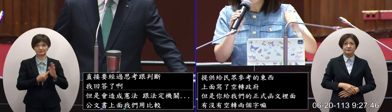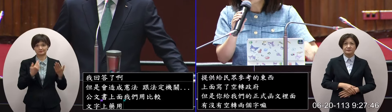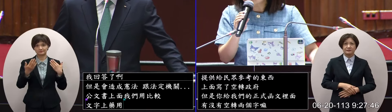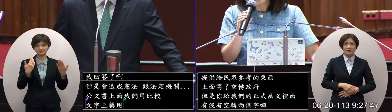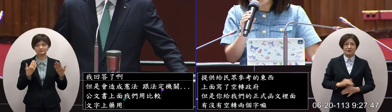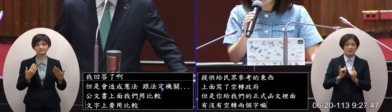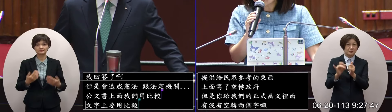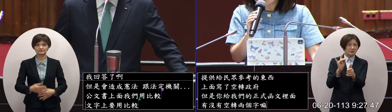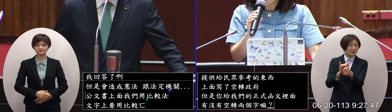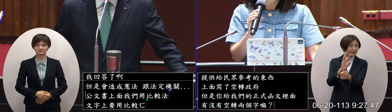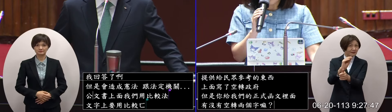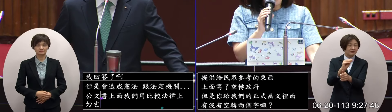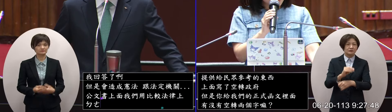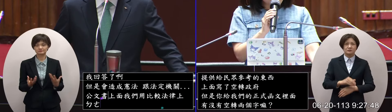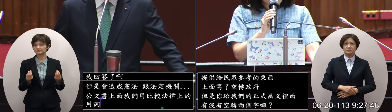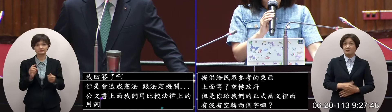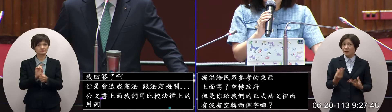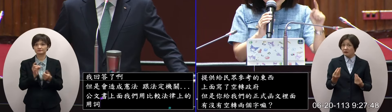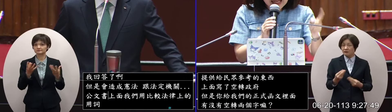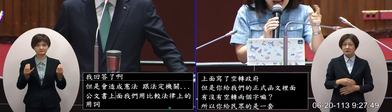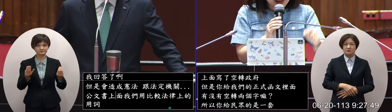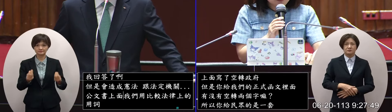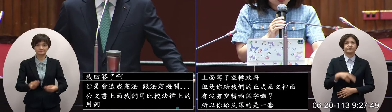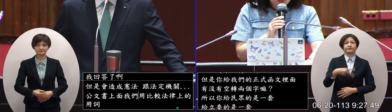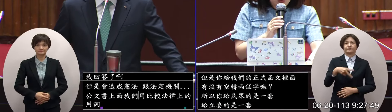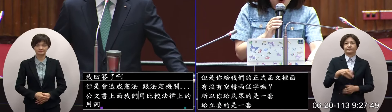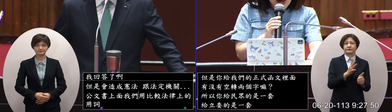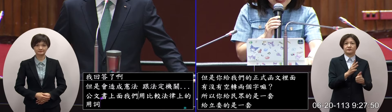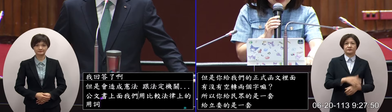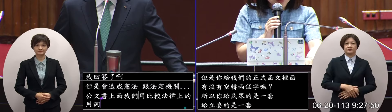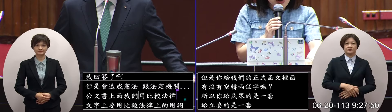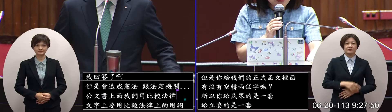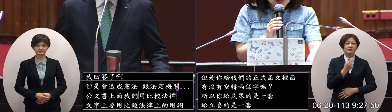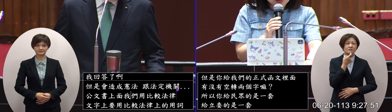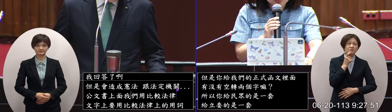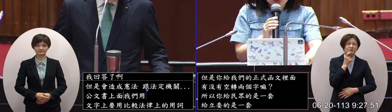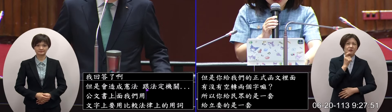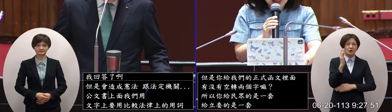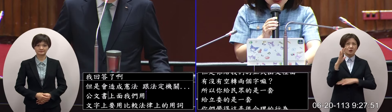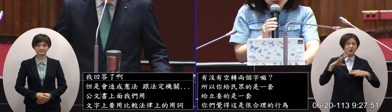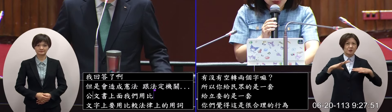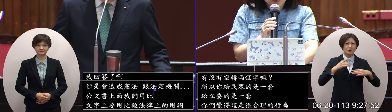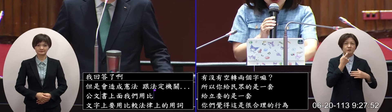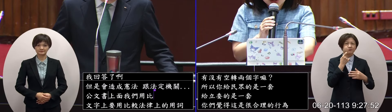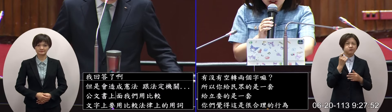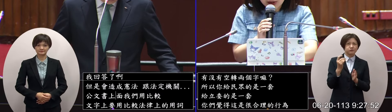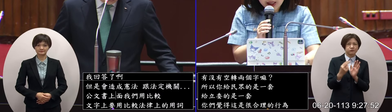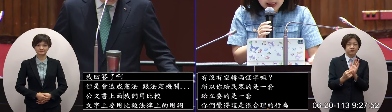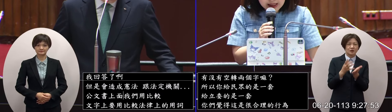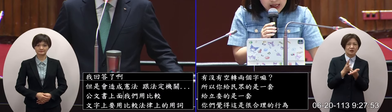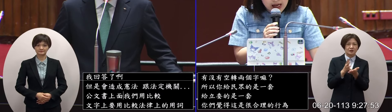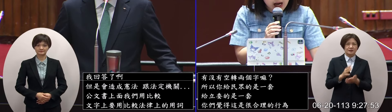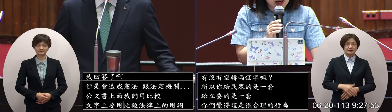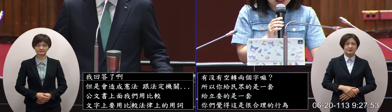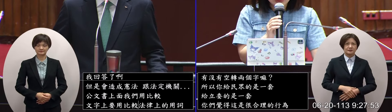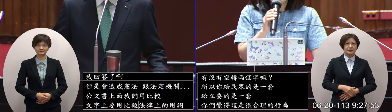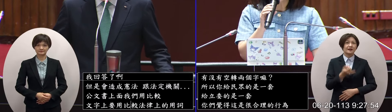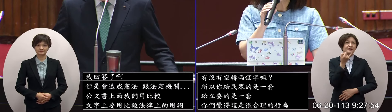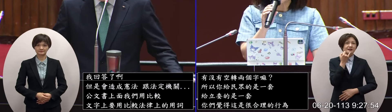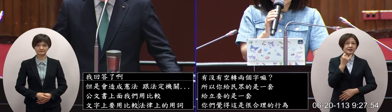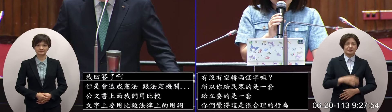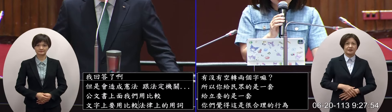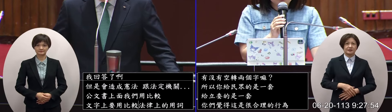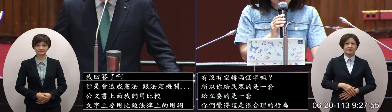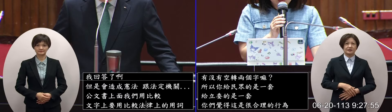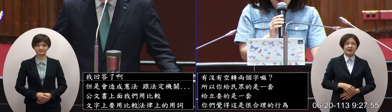欺骗民众的嫌疑， 没有， 没有。好，再来，怀疑官员虚伪陈述就可以呢？哈，刻